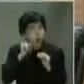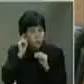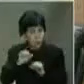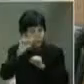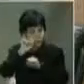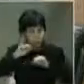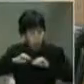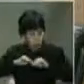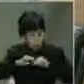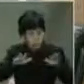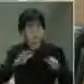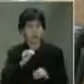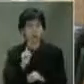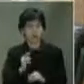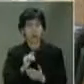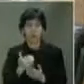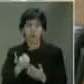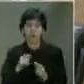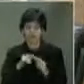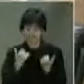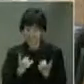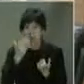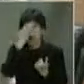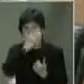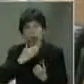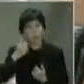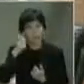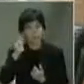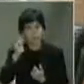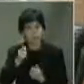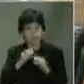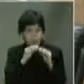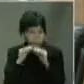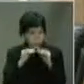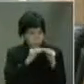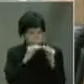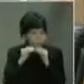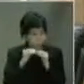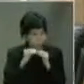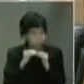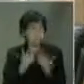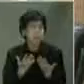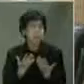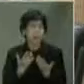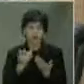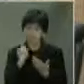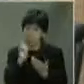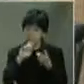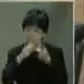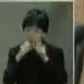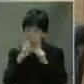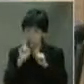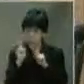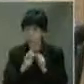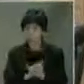ศในขณะที่นายอภิสิทธิ์ประชุมเหตุร้ายที่เกิด